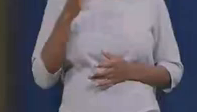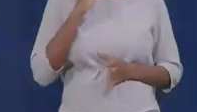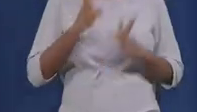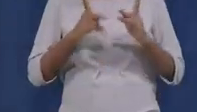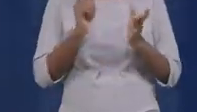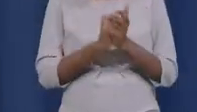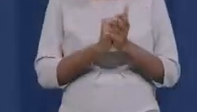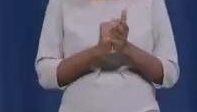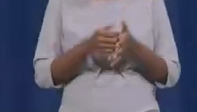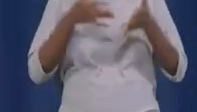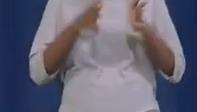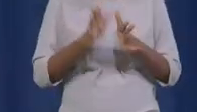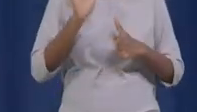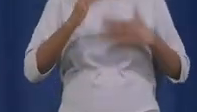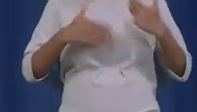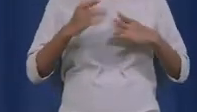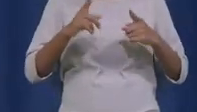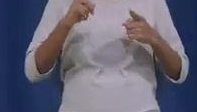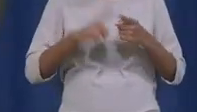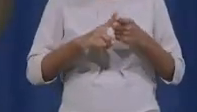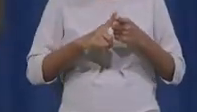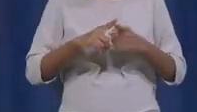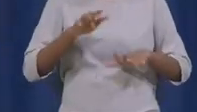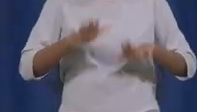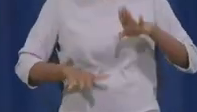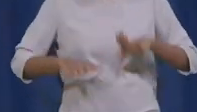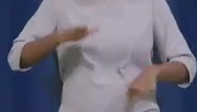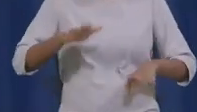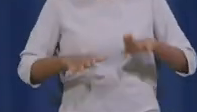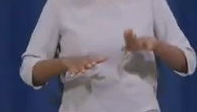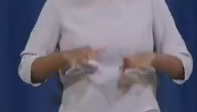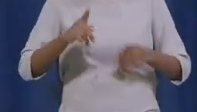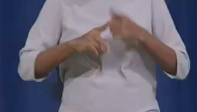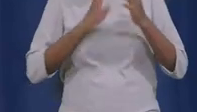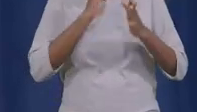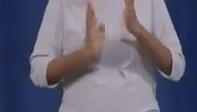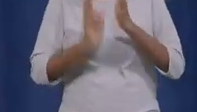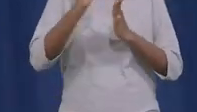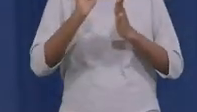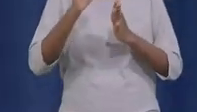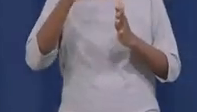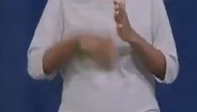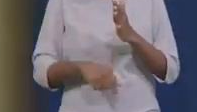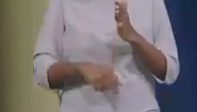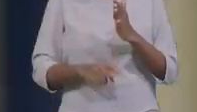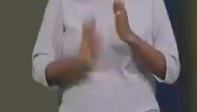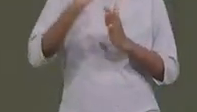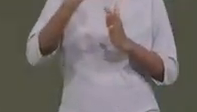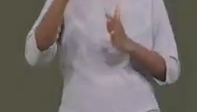Vous voyez des gens qui laissent leur joie fluctuer. Leur joie